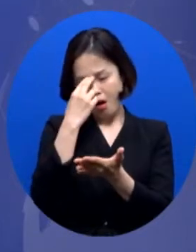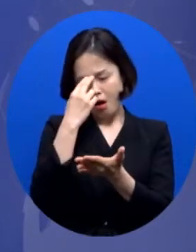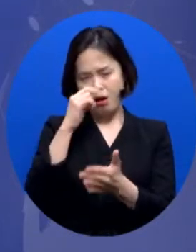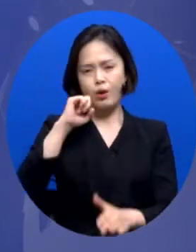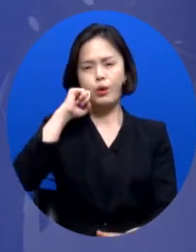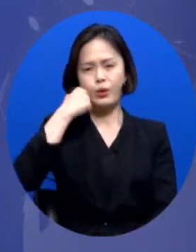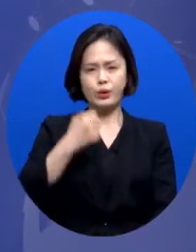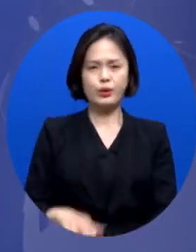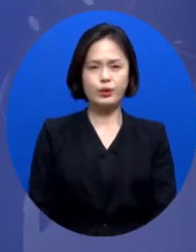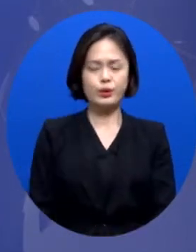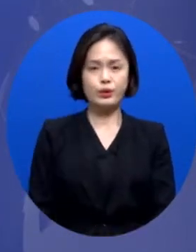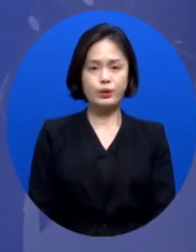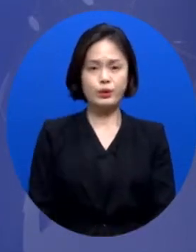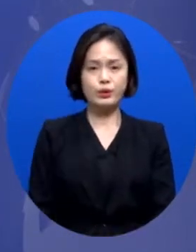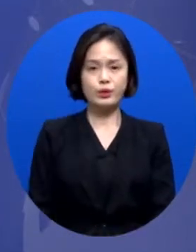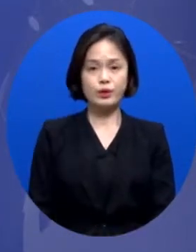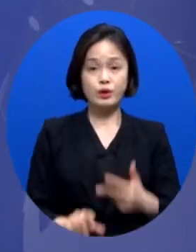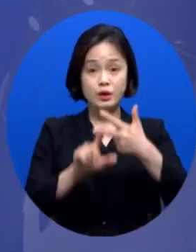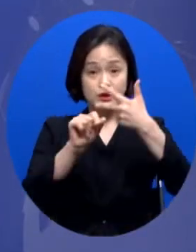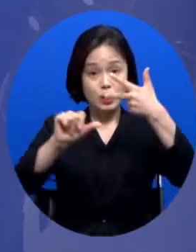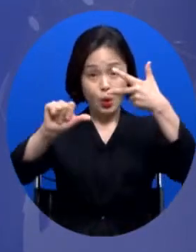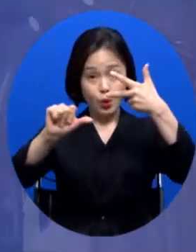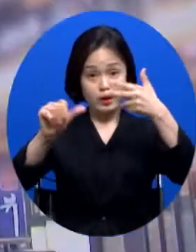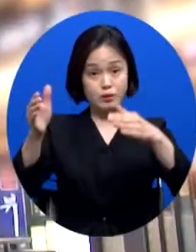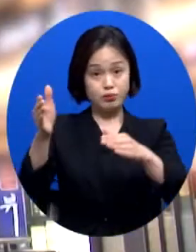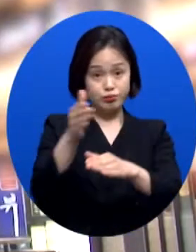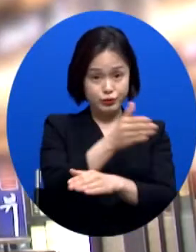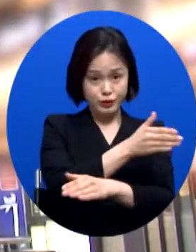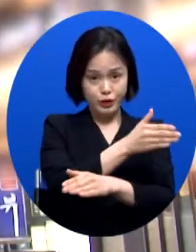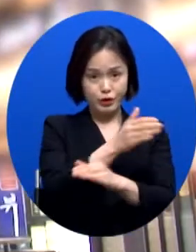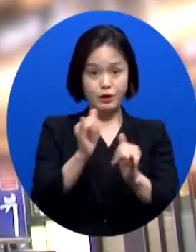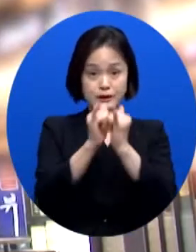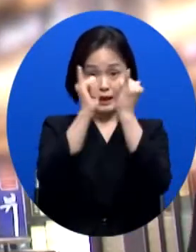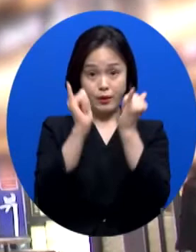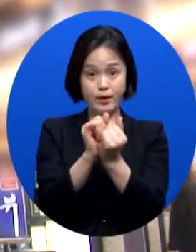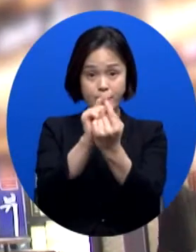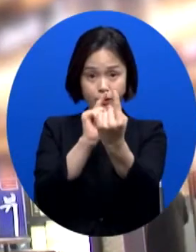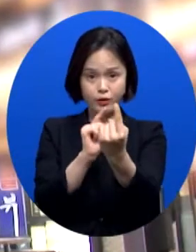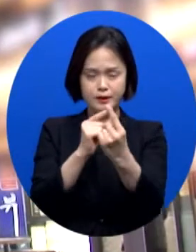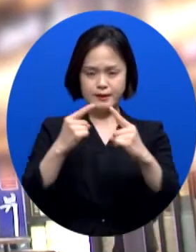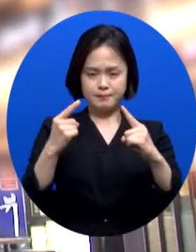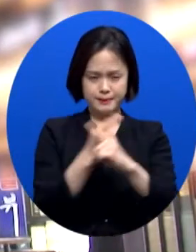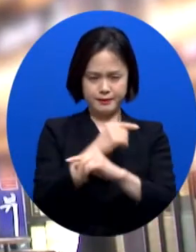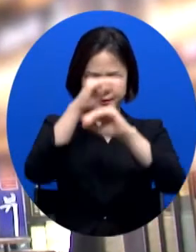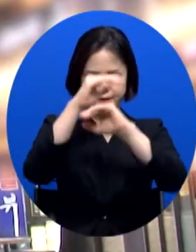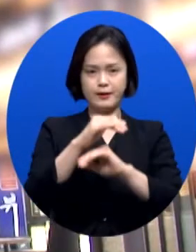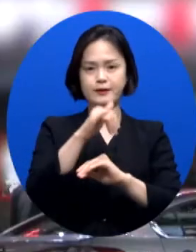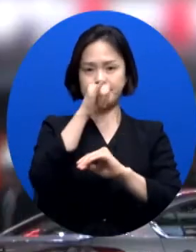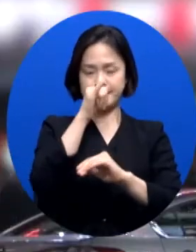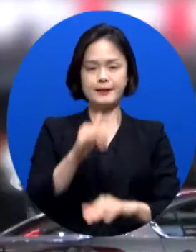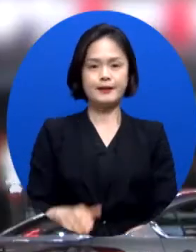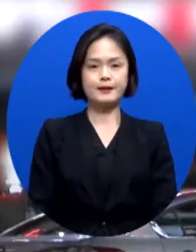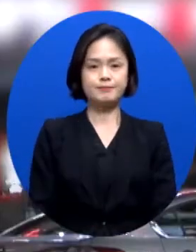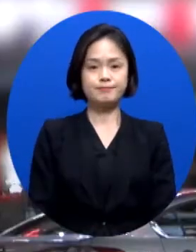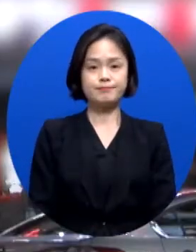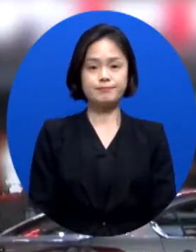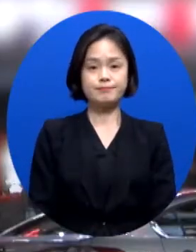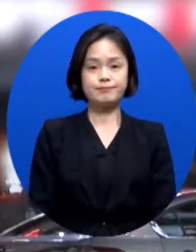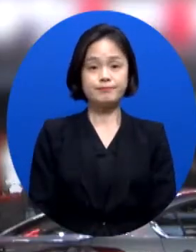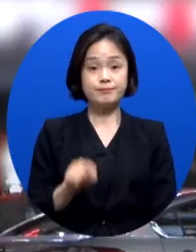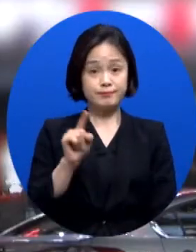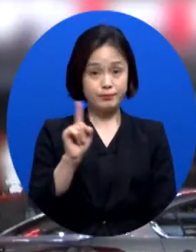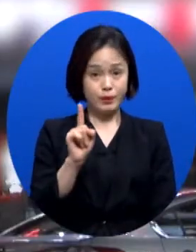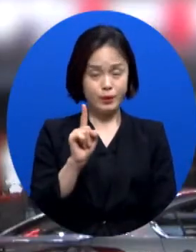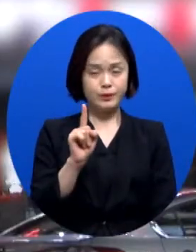거리두기가 종료되면 다음 달 5일부터는 거리두기 개편안이 본격 시행될 예정입니다. 네. 개편안 초안을 보면 새